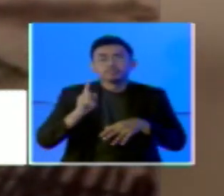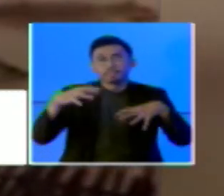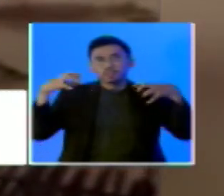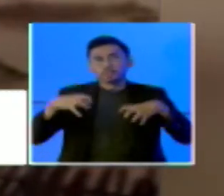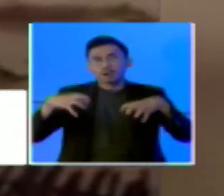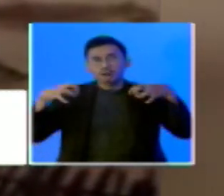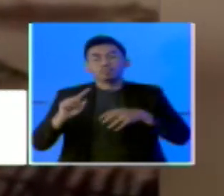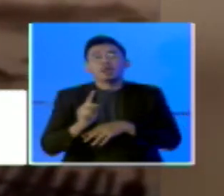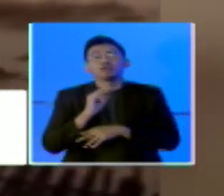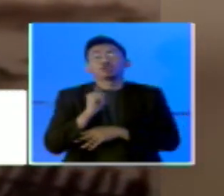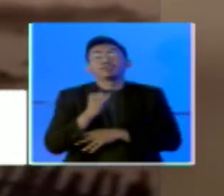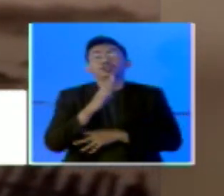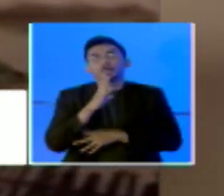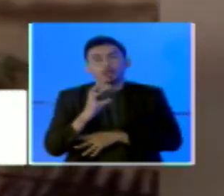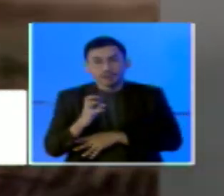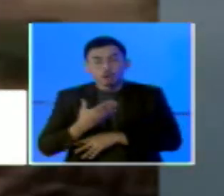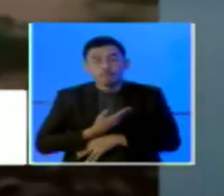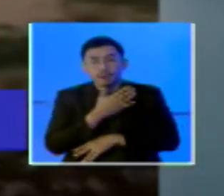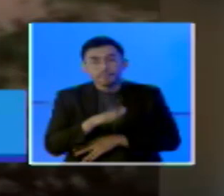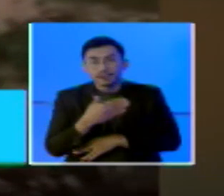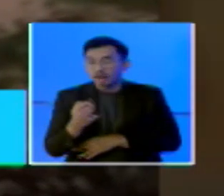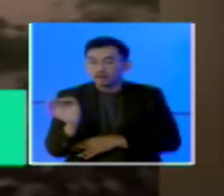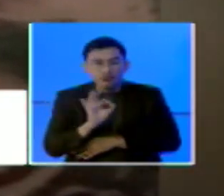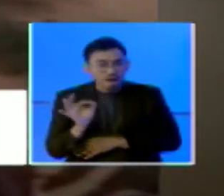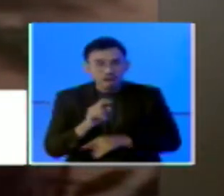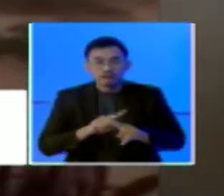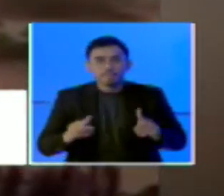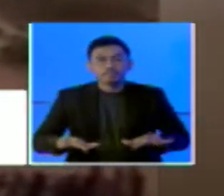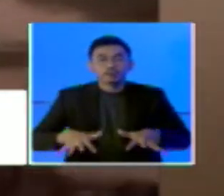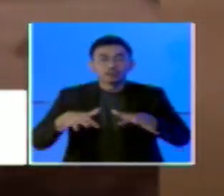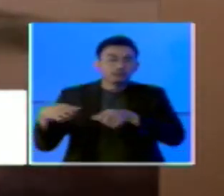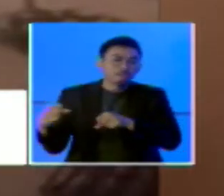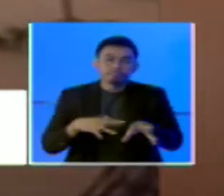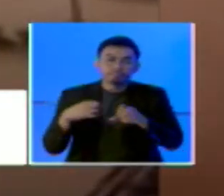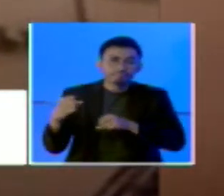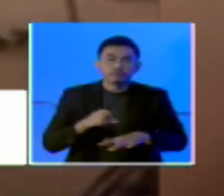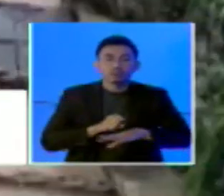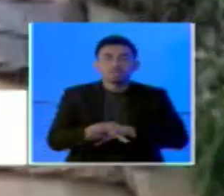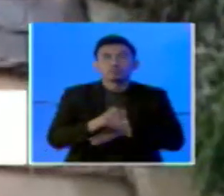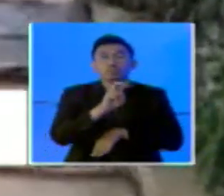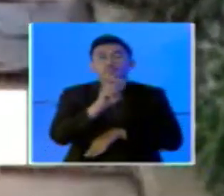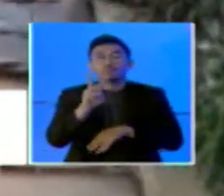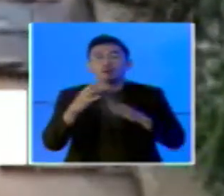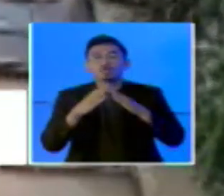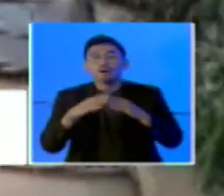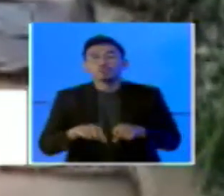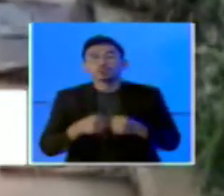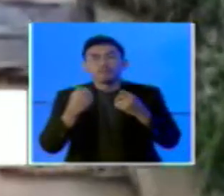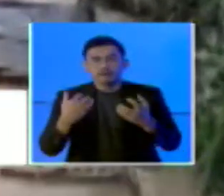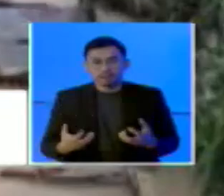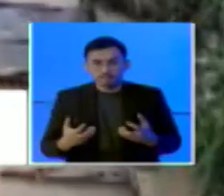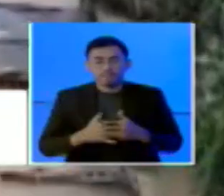Meski tak ada korban jiwa, banjir bandang mengakibatkan 22 rumah rusak parah. Sementara ratusan hewan ternak warga juga tersapu